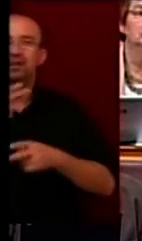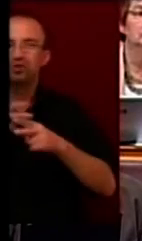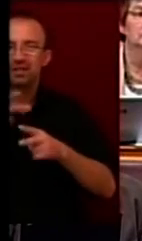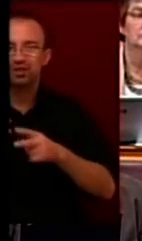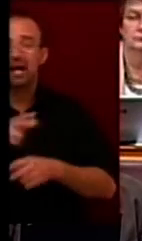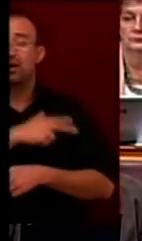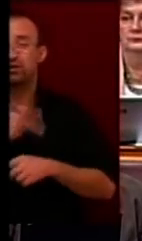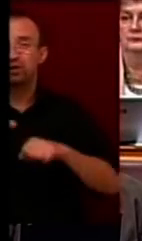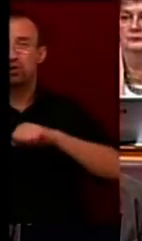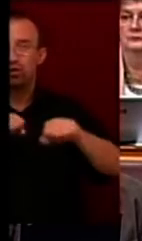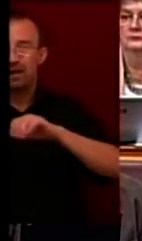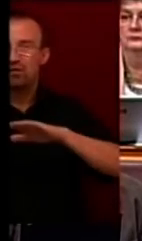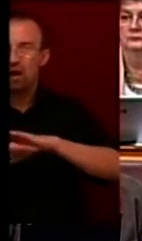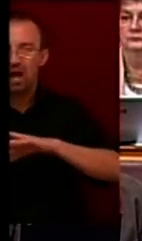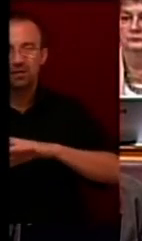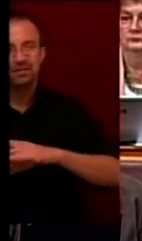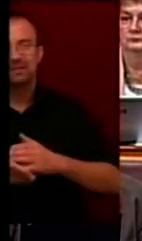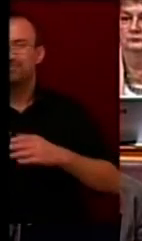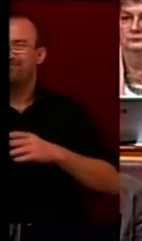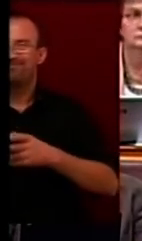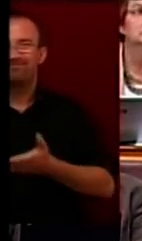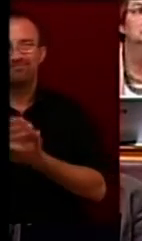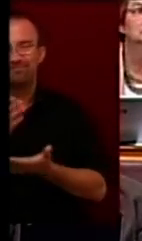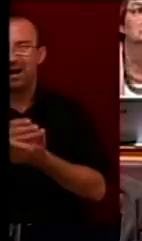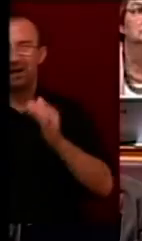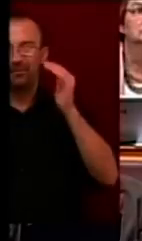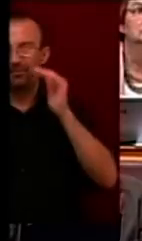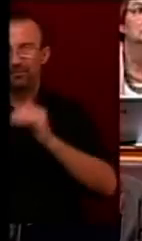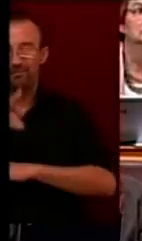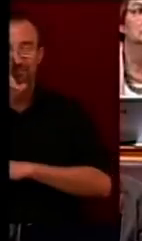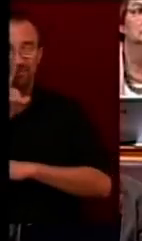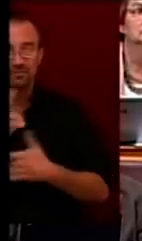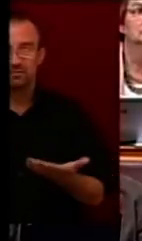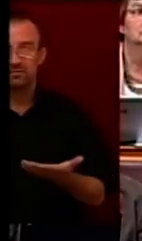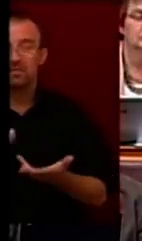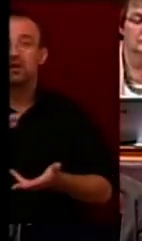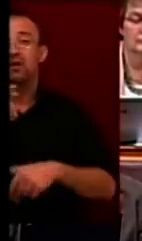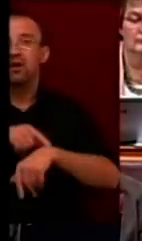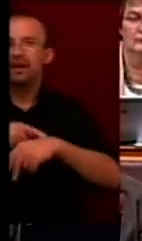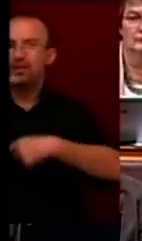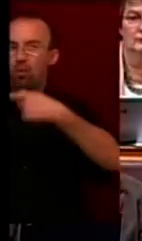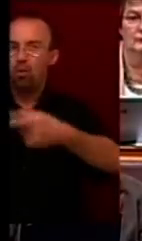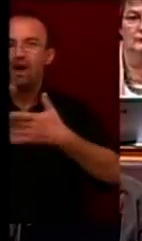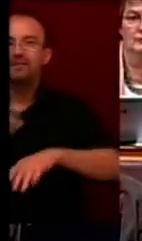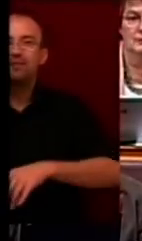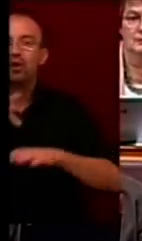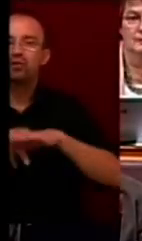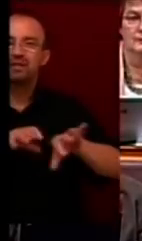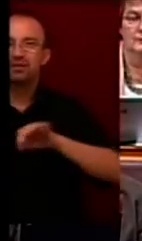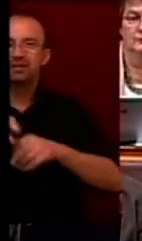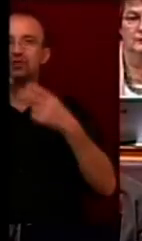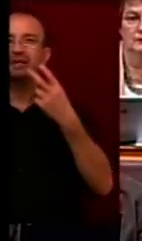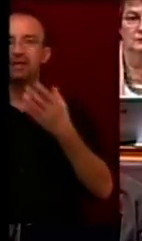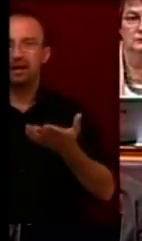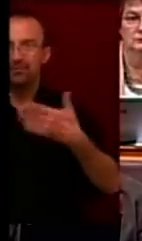a szocialista kormányok alatt erősen megkopott és devalválódott. Mintha az idők folyamán elveszett volna a közigazgatás